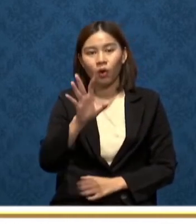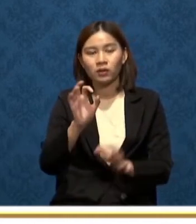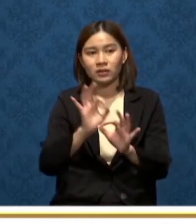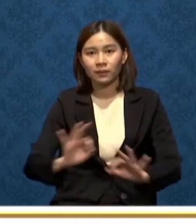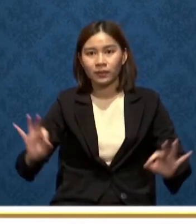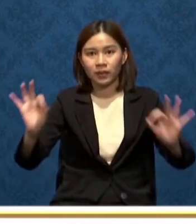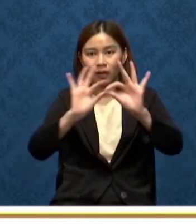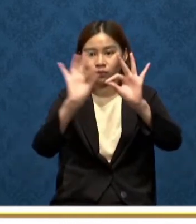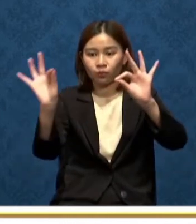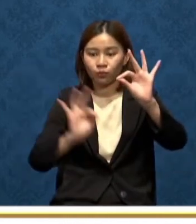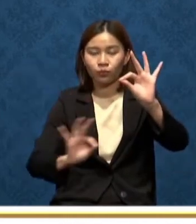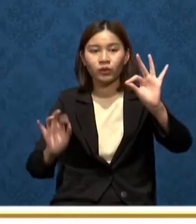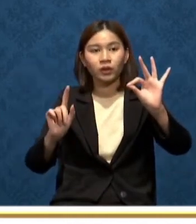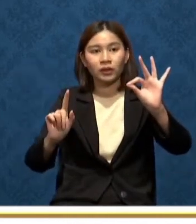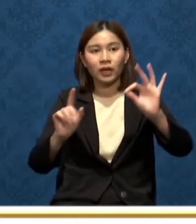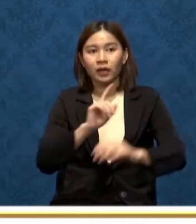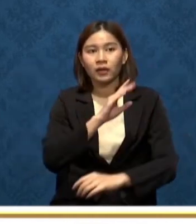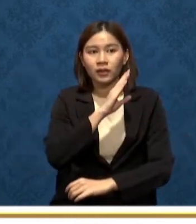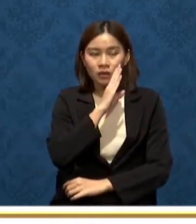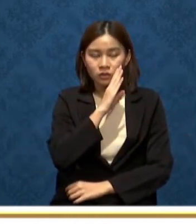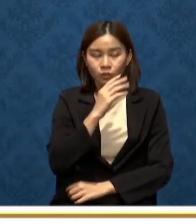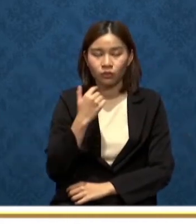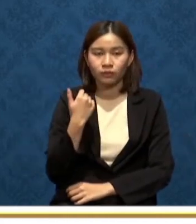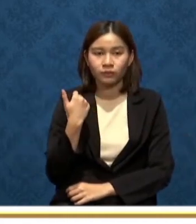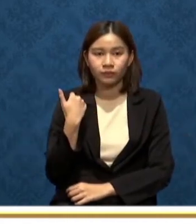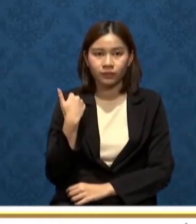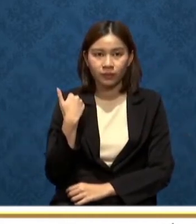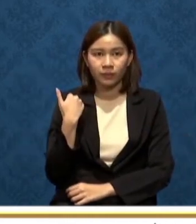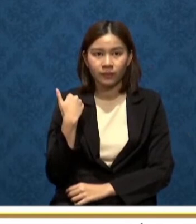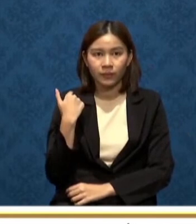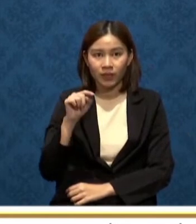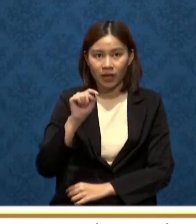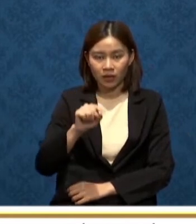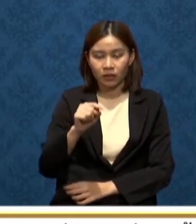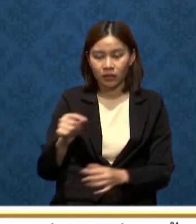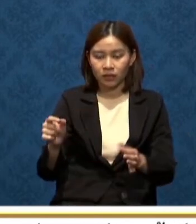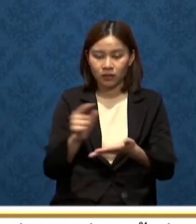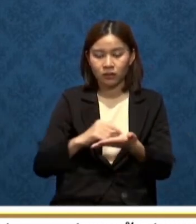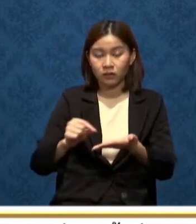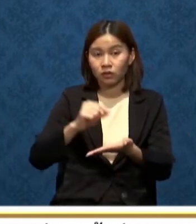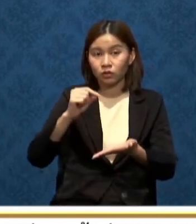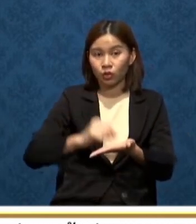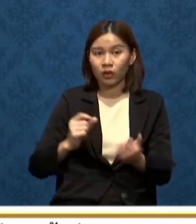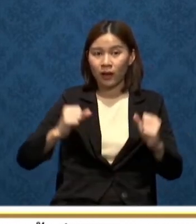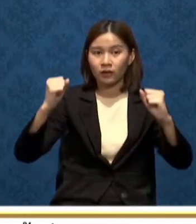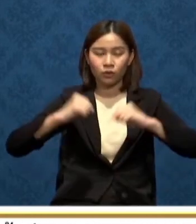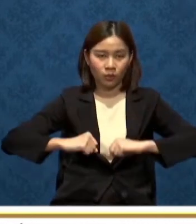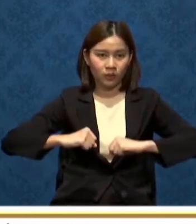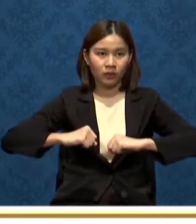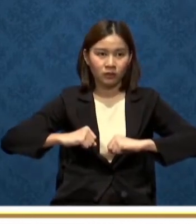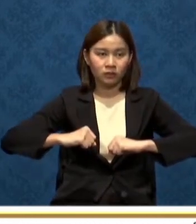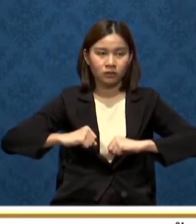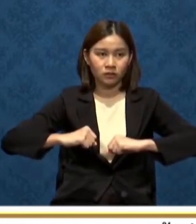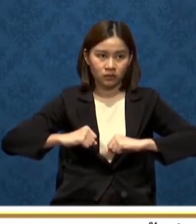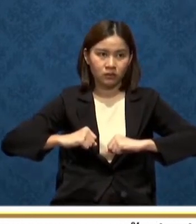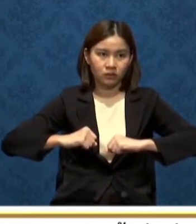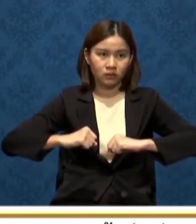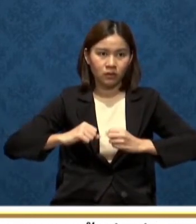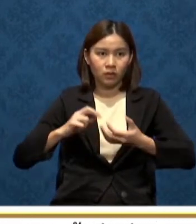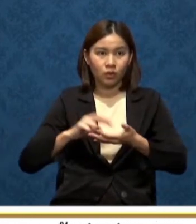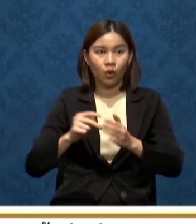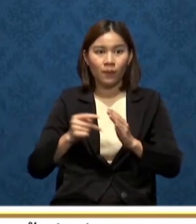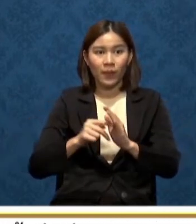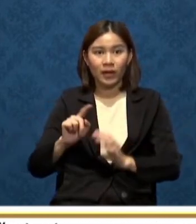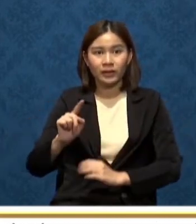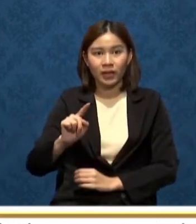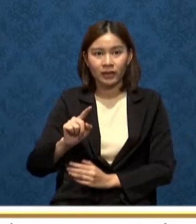ำคัที่ว่าถ้าเรามีเรื่องนี้อยู่ในการลงนามนั้นนะครับเราจะไม่สามารถขับไ